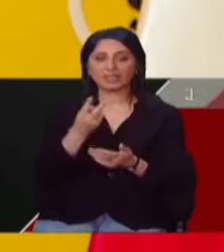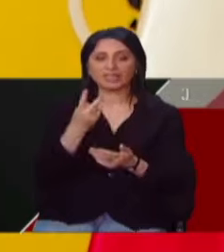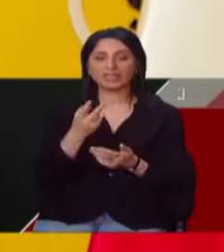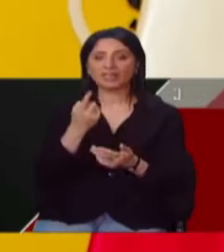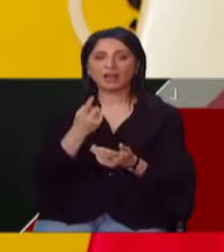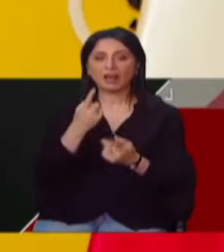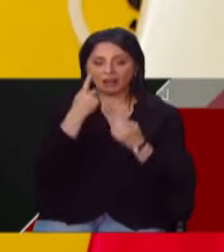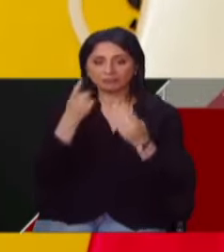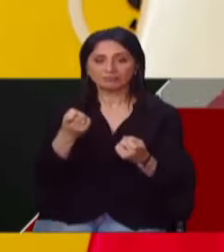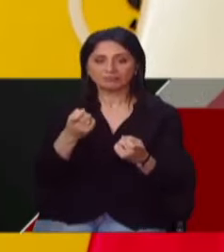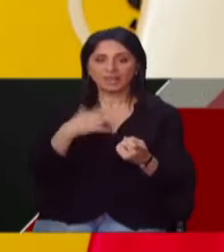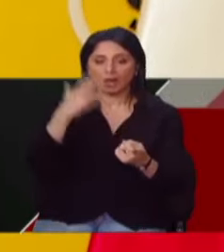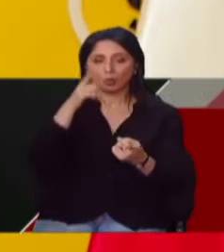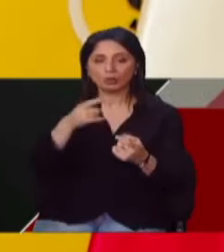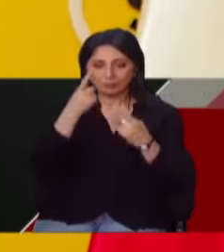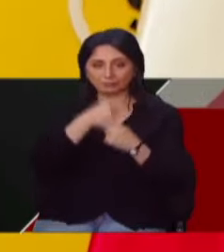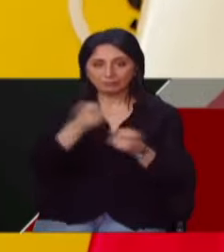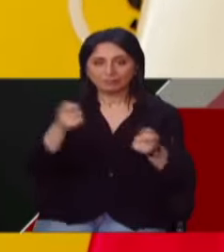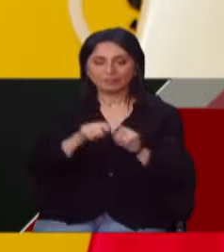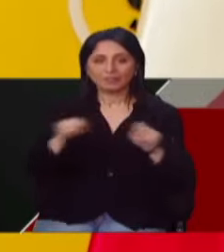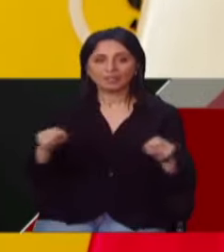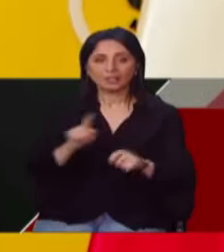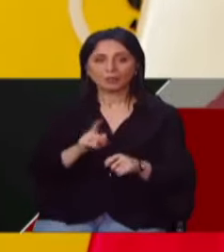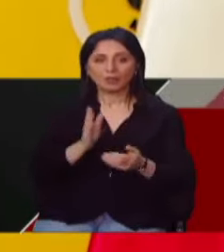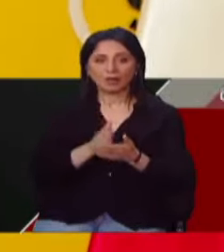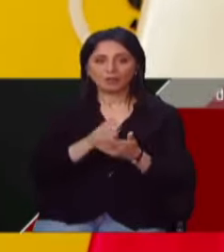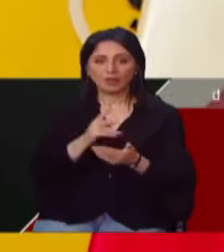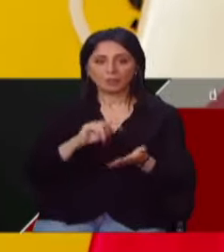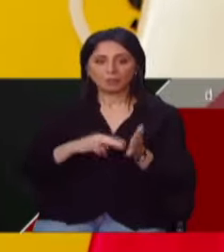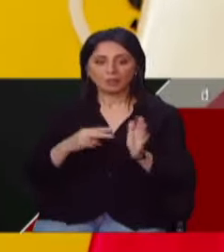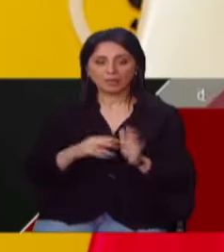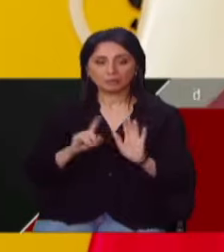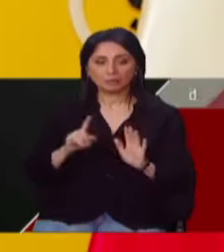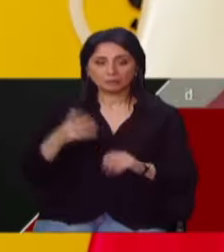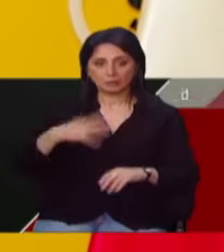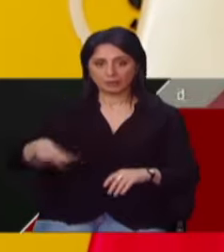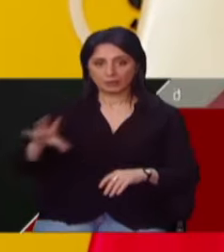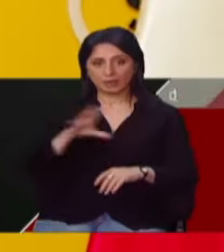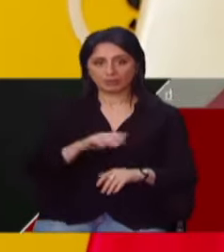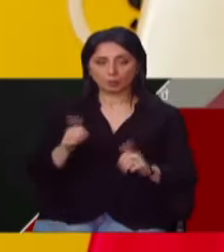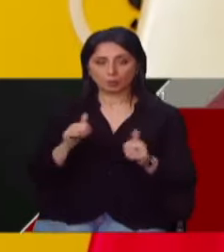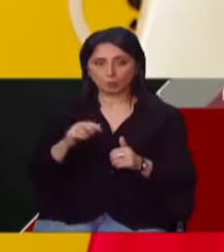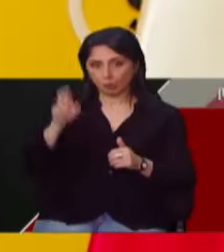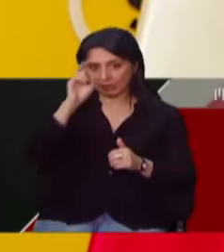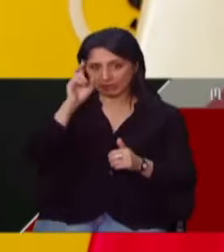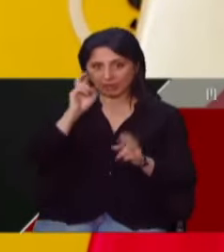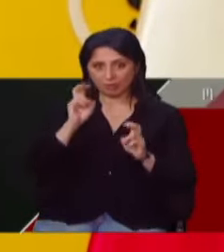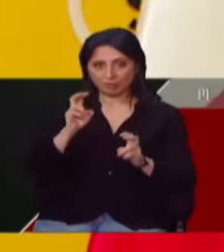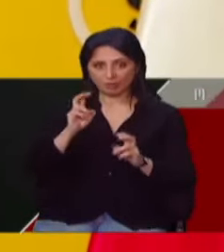ღია გზავნილი ქართული ოცნების მხრიდან, რომელსაც აქვს ამოცანად, რომ საქართველო, როგორც